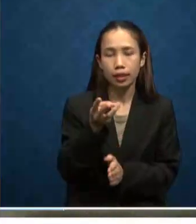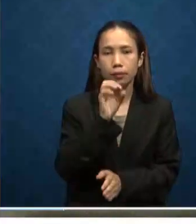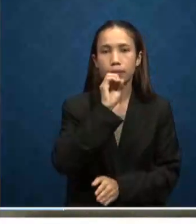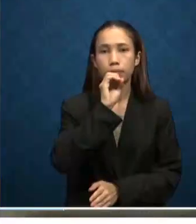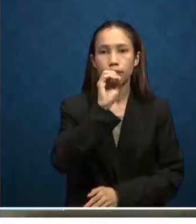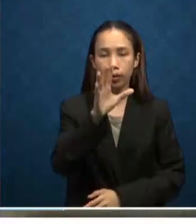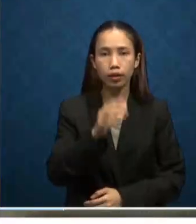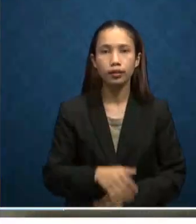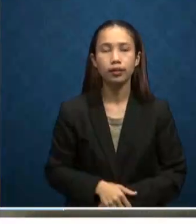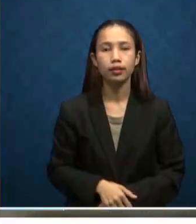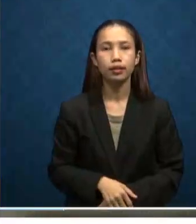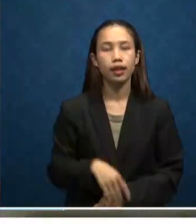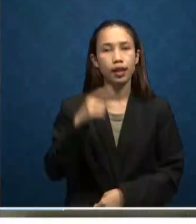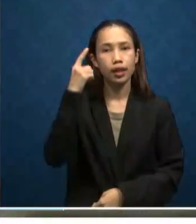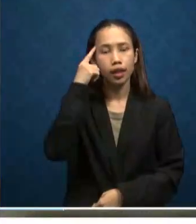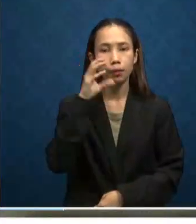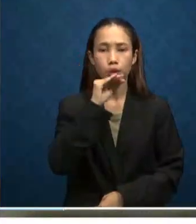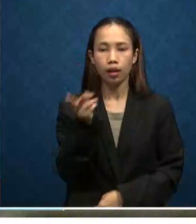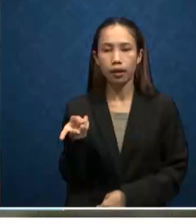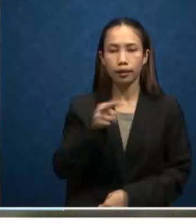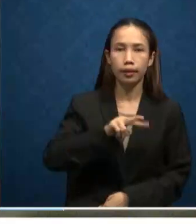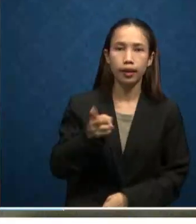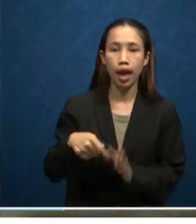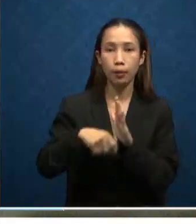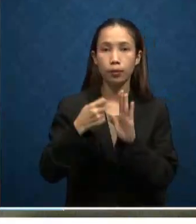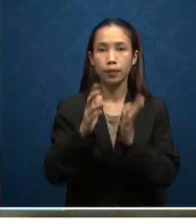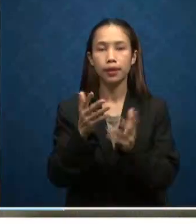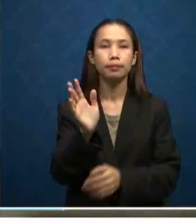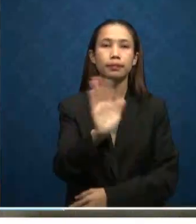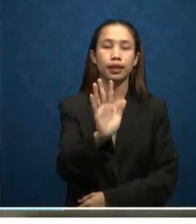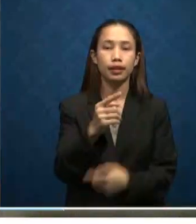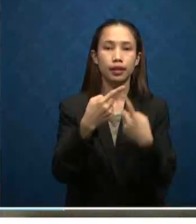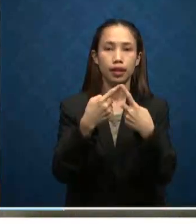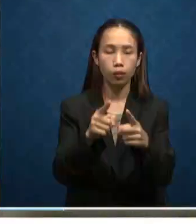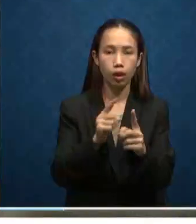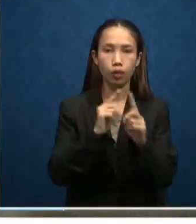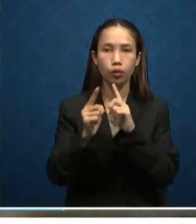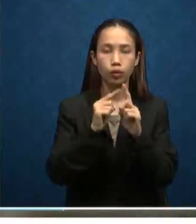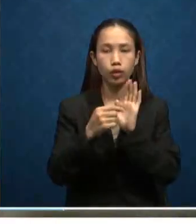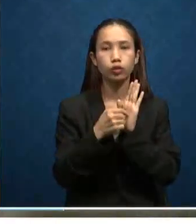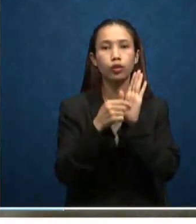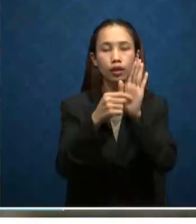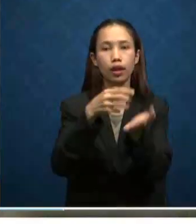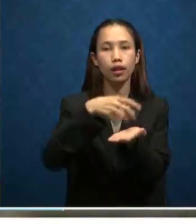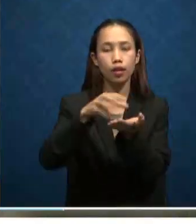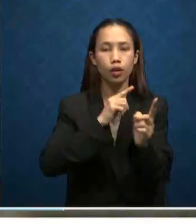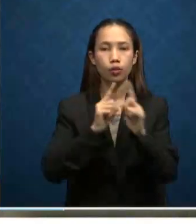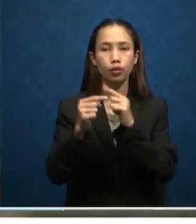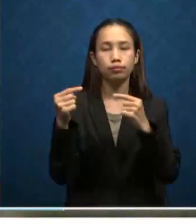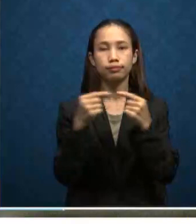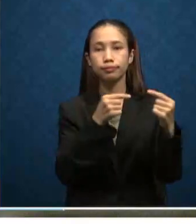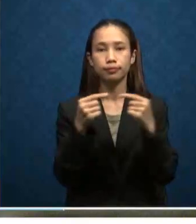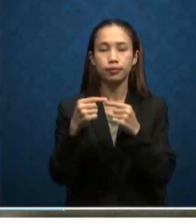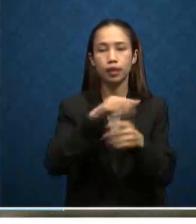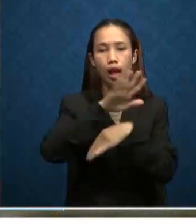ยันว่าไม่ได้กลับไปกลับมาโดยปราศจากเหตุผลนะได้มีการยกตัวอย่างแล้วก็ถกเถียงกันอย่าง